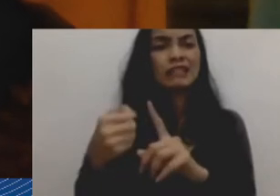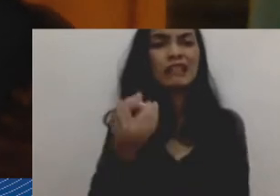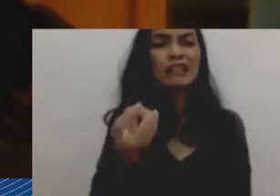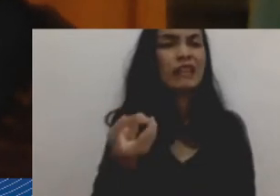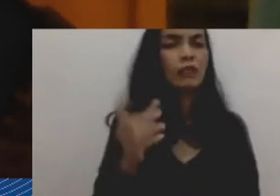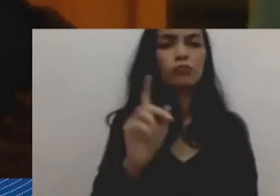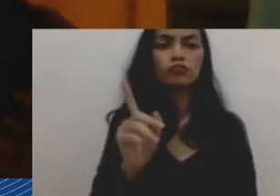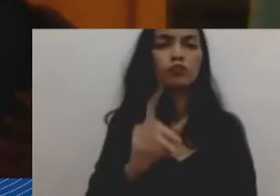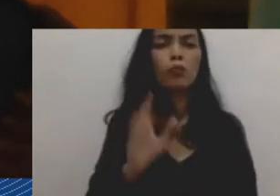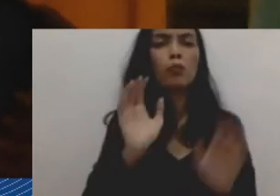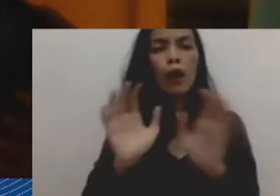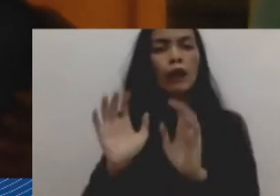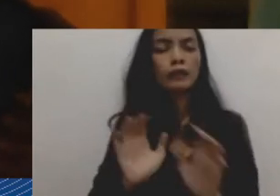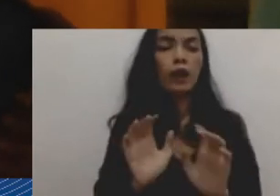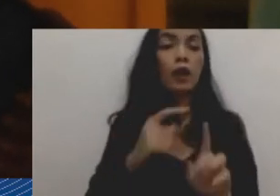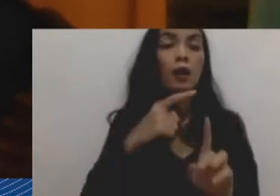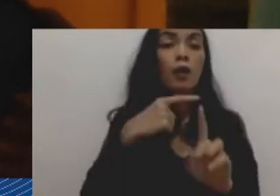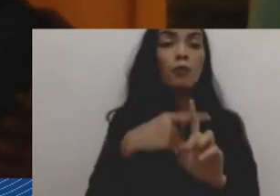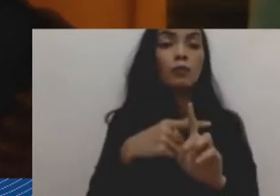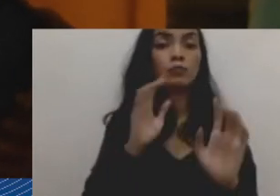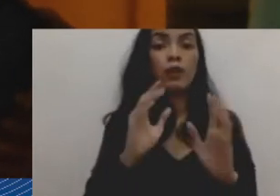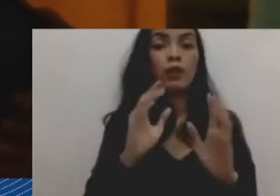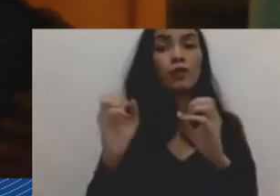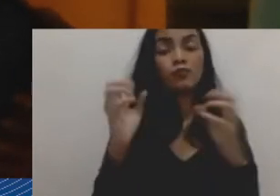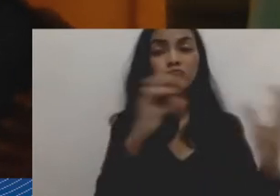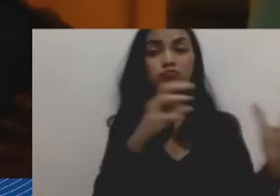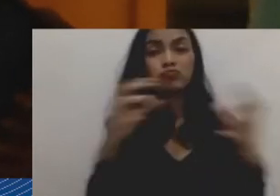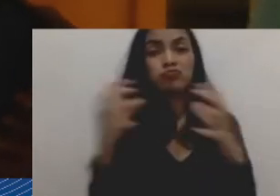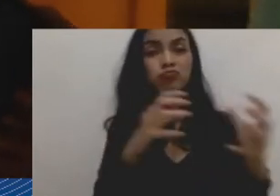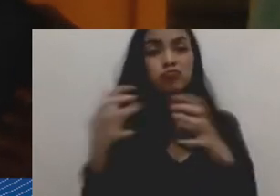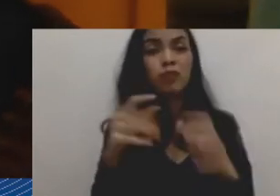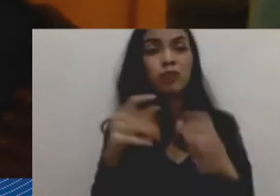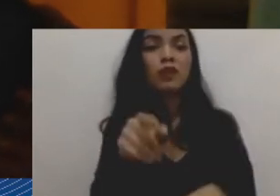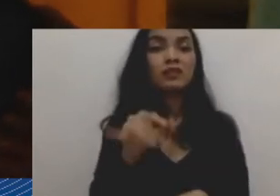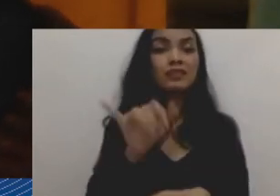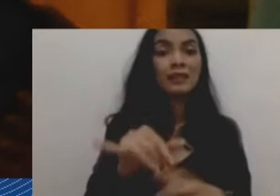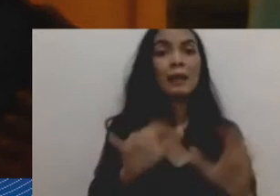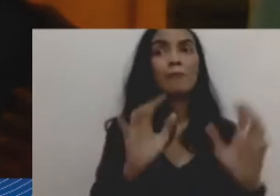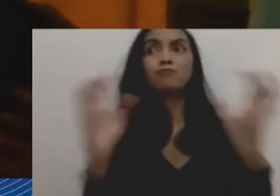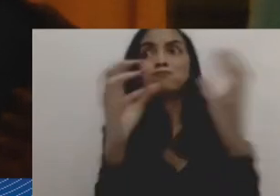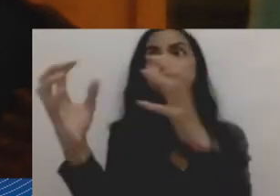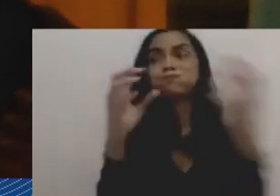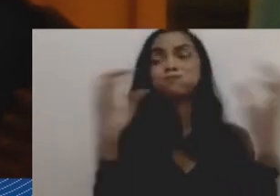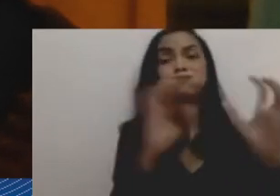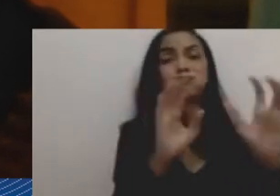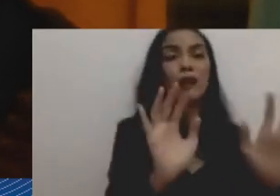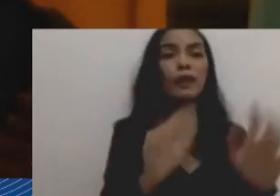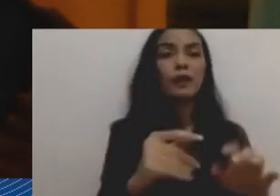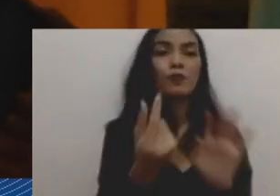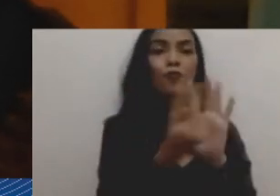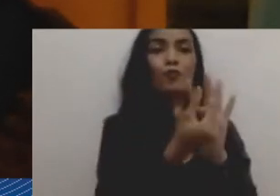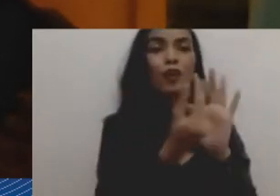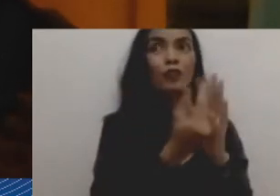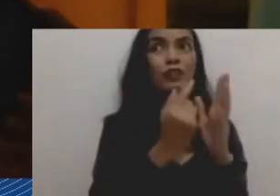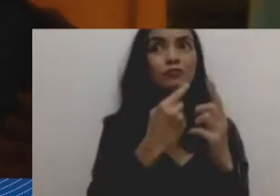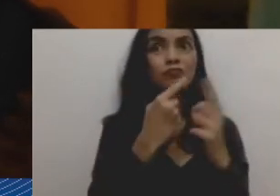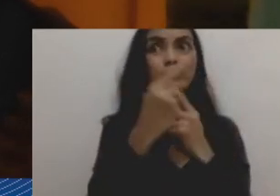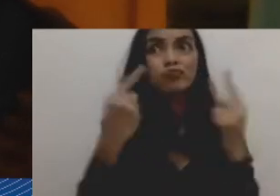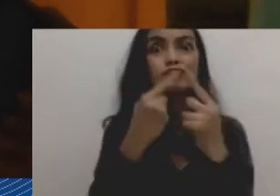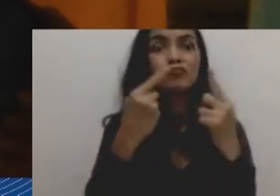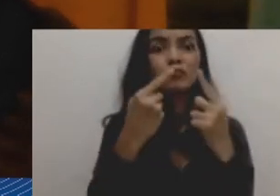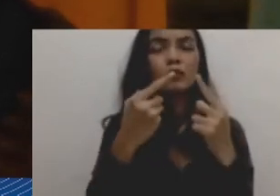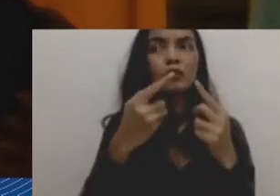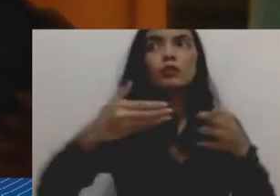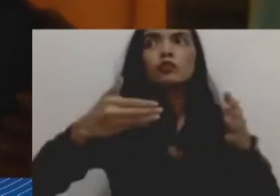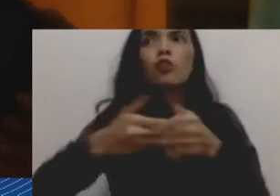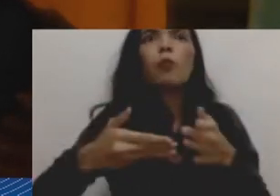tengah perdebatan itu, undang-undang ini kemudian terhenti pembahasannya, sebetulnya tidak diselesaikan.